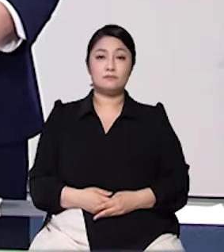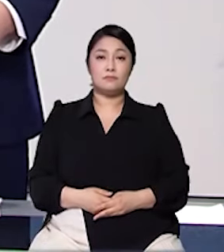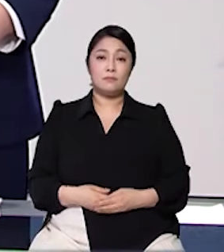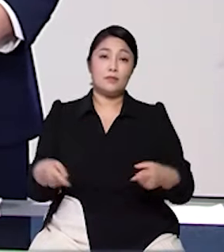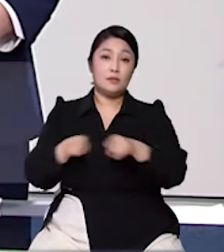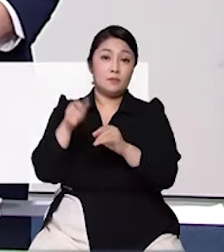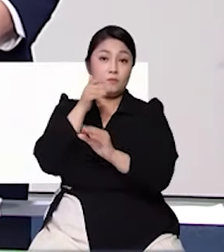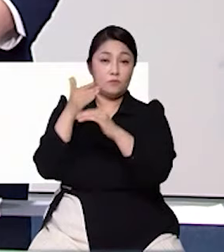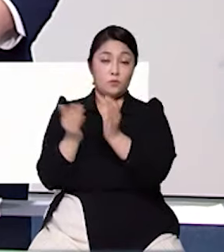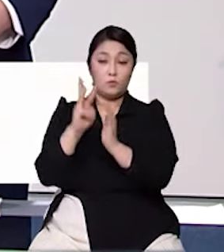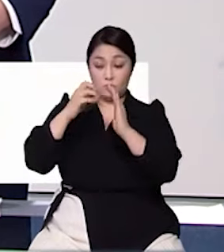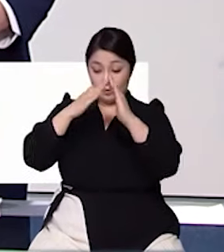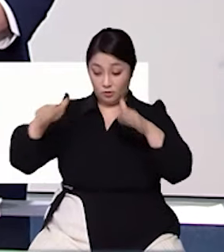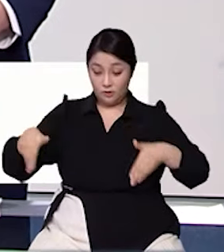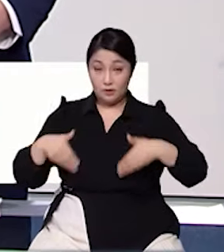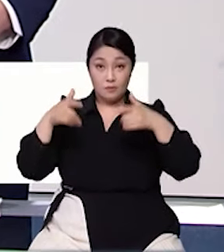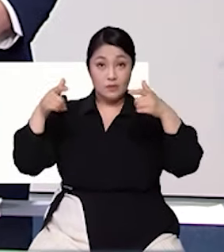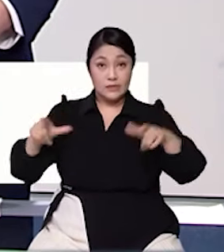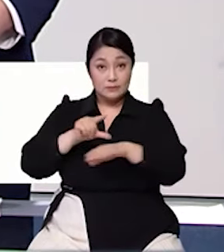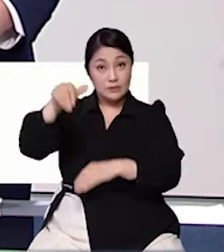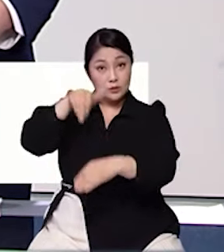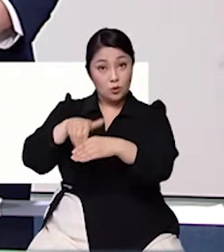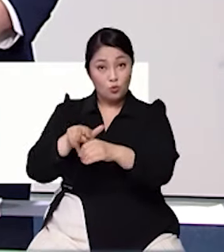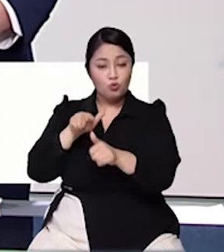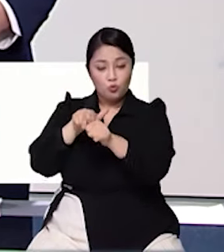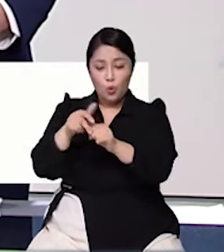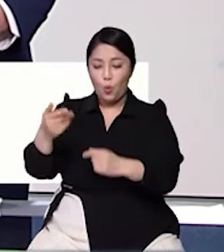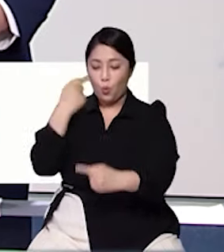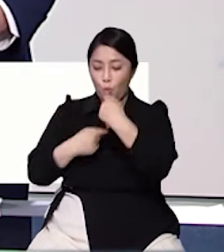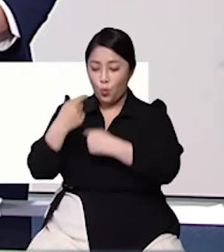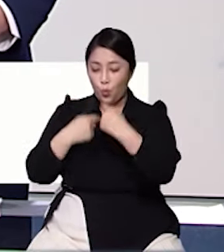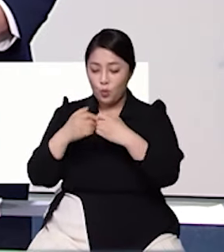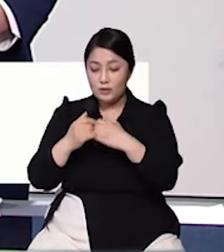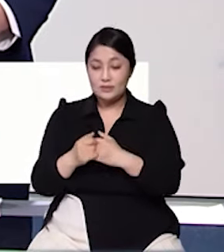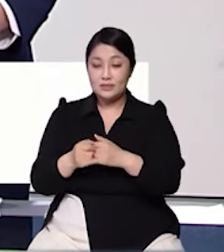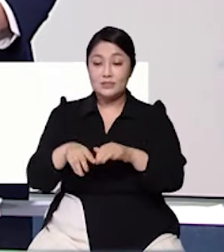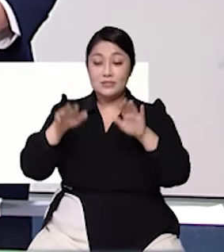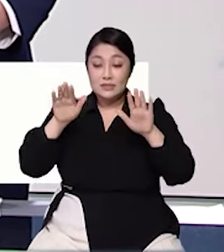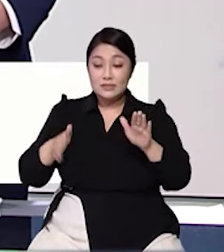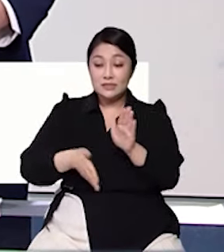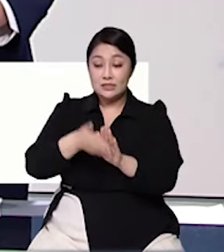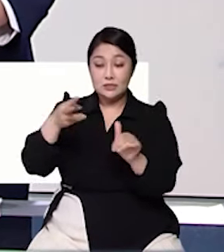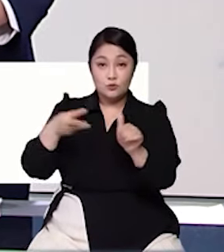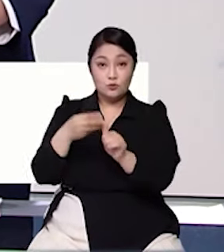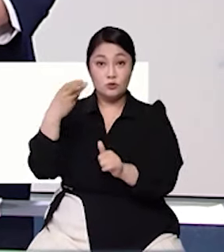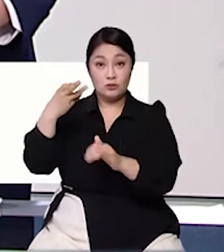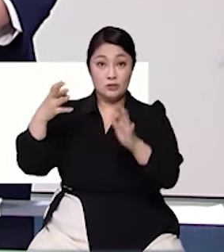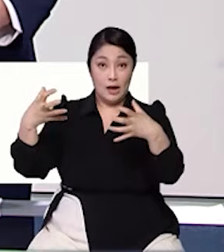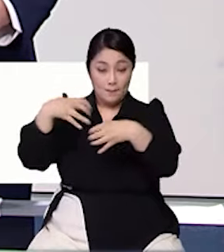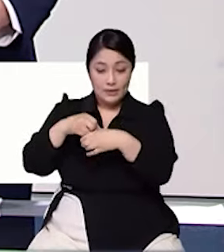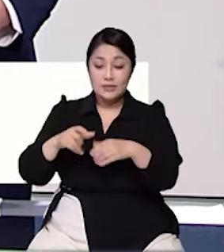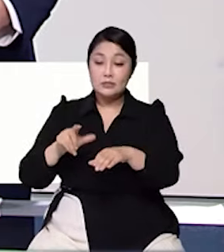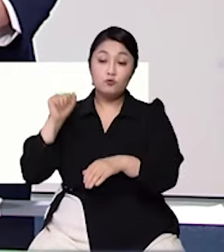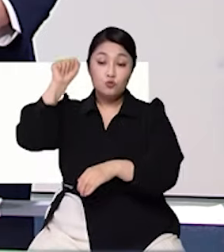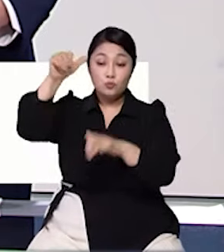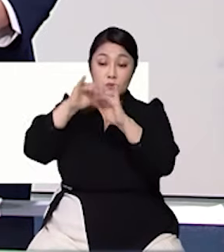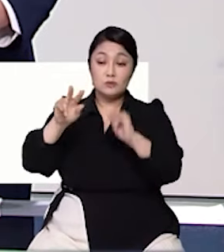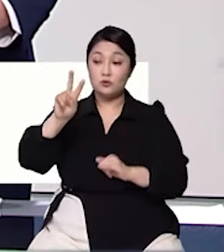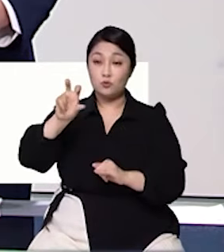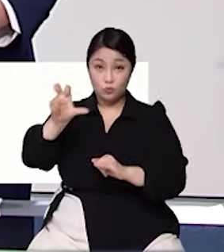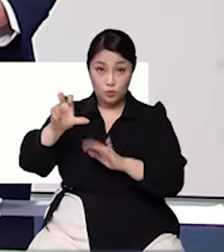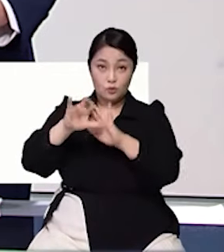법으로 민주당 전라남도 당이 지방선거 후보 공천을 신청한 현역 시 군의원 13명을 포함해 기초의원 선거 출마자